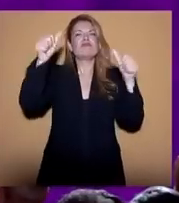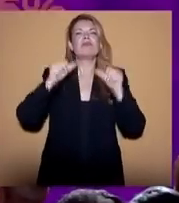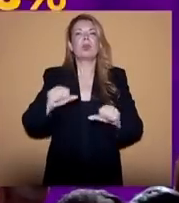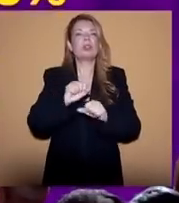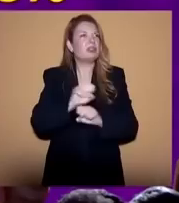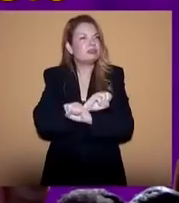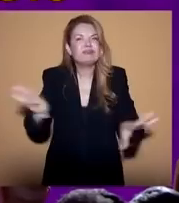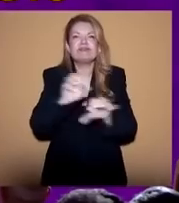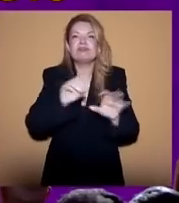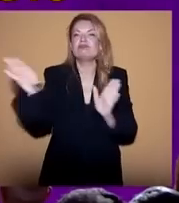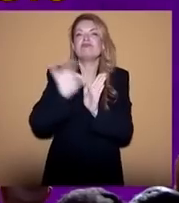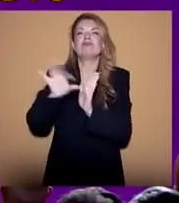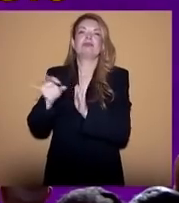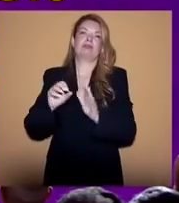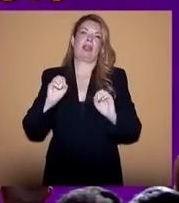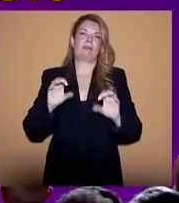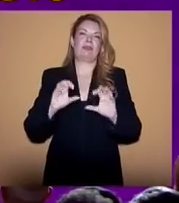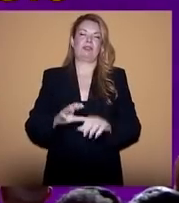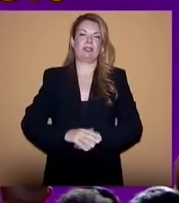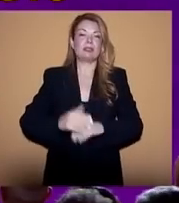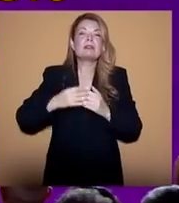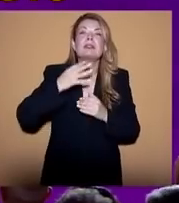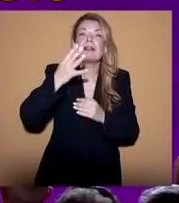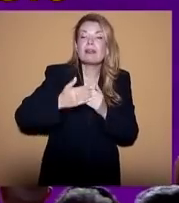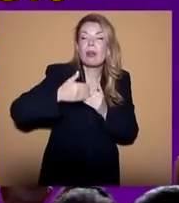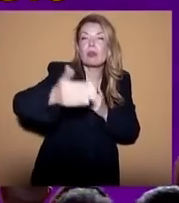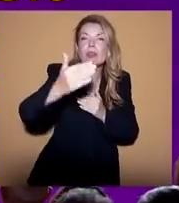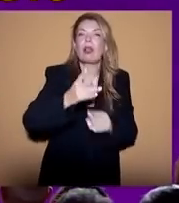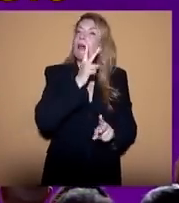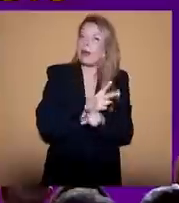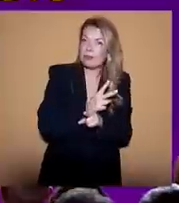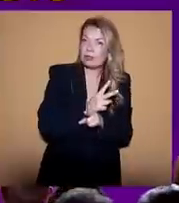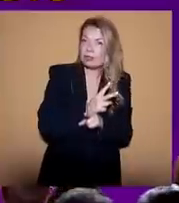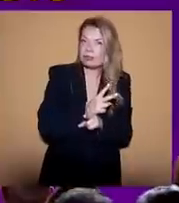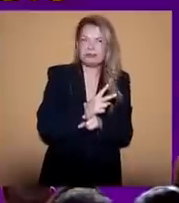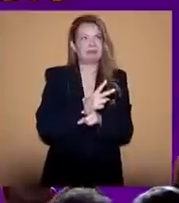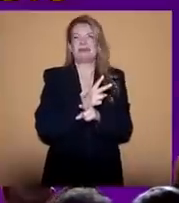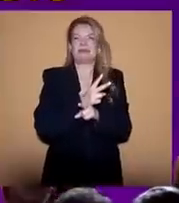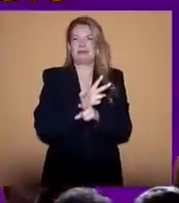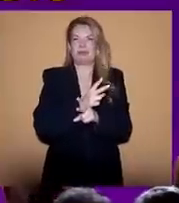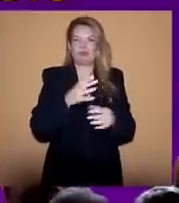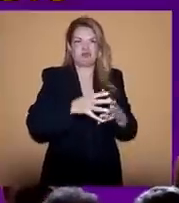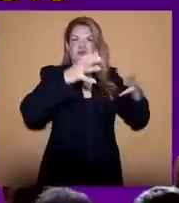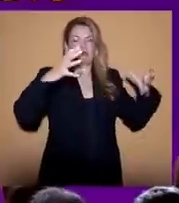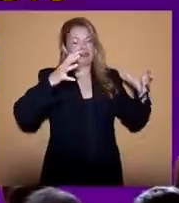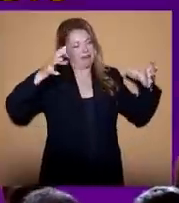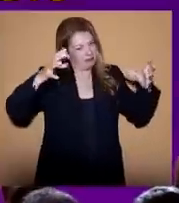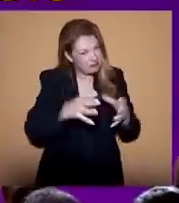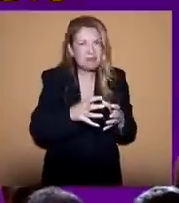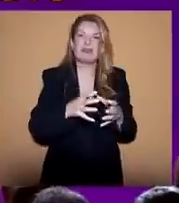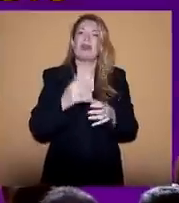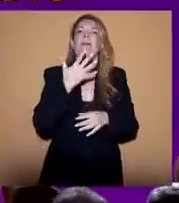διορισμούς εκπαιδευτικών με στόχο σε βάθος τετραετίας οι αναπληρωτές να αποτελούν το 5% του αριθμού